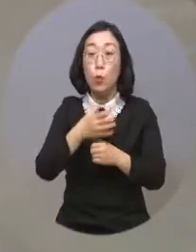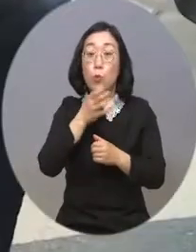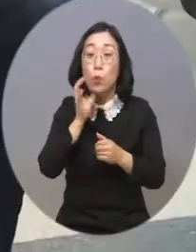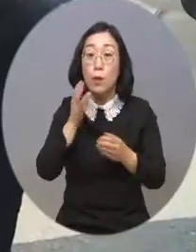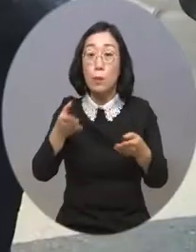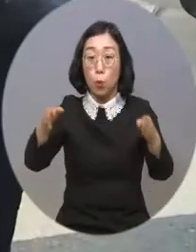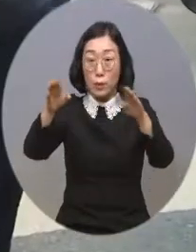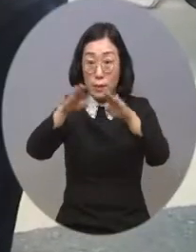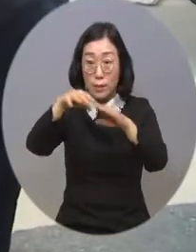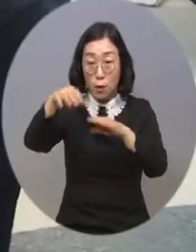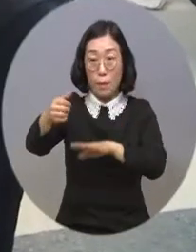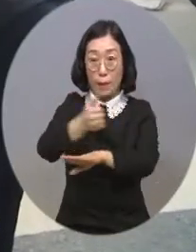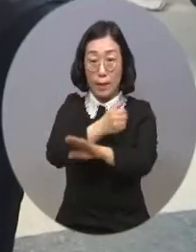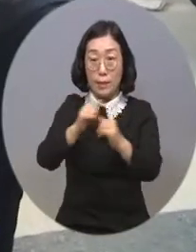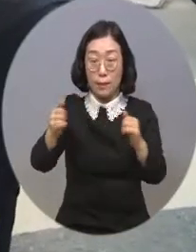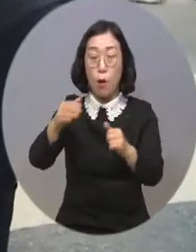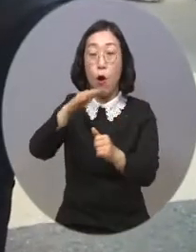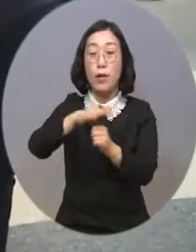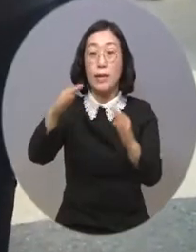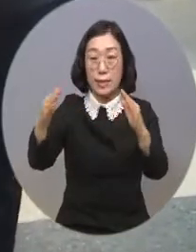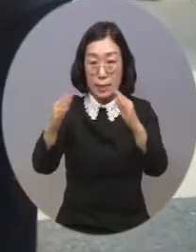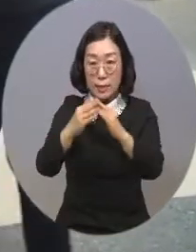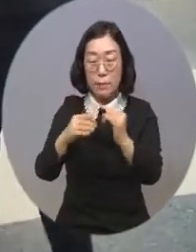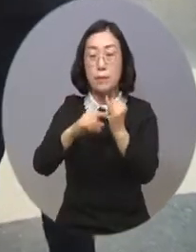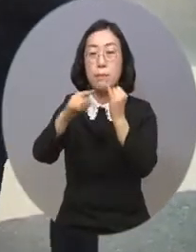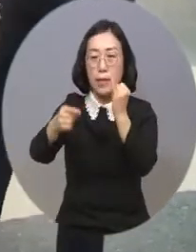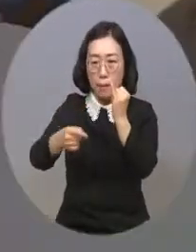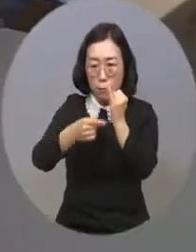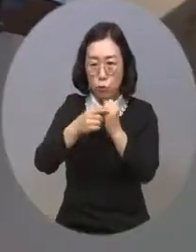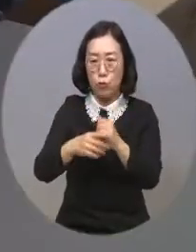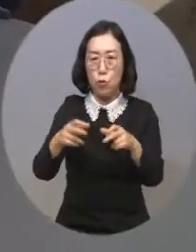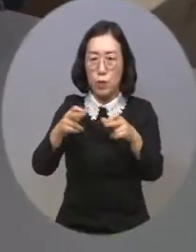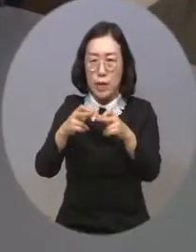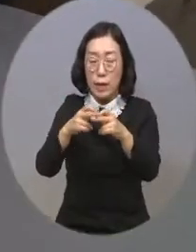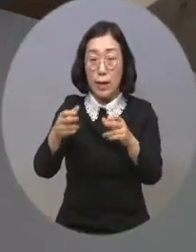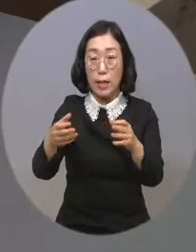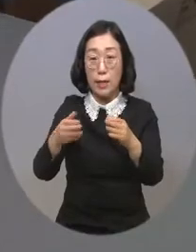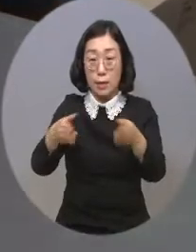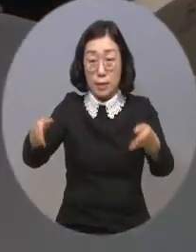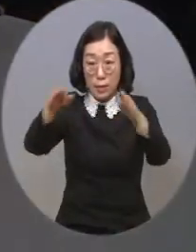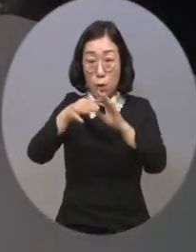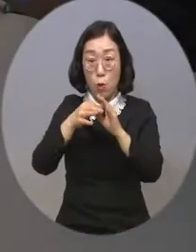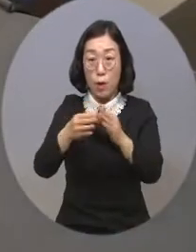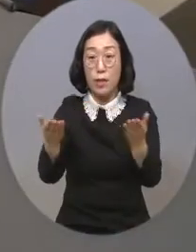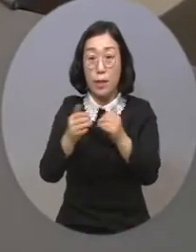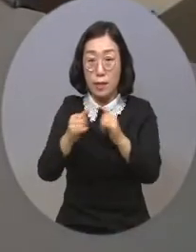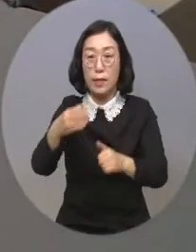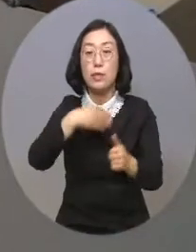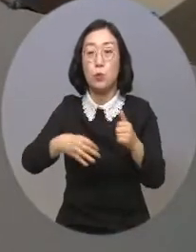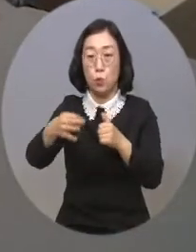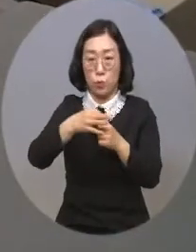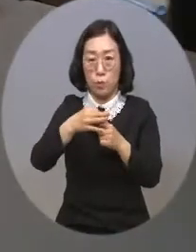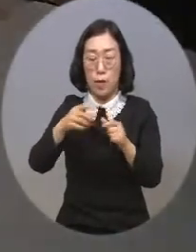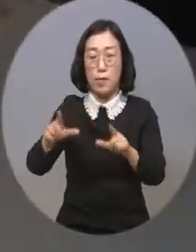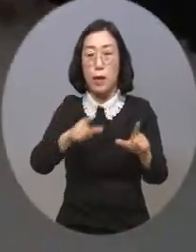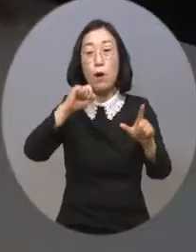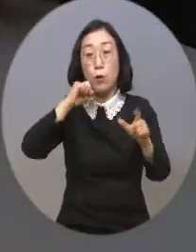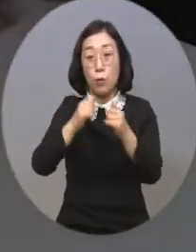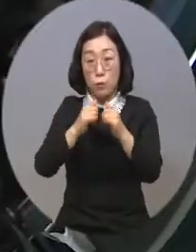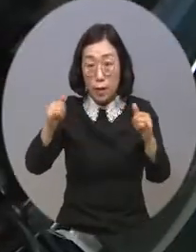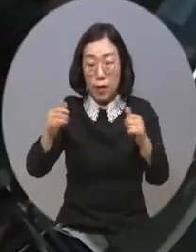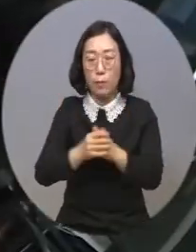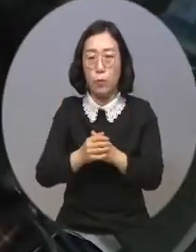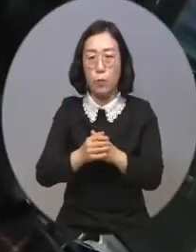이용자, 어린이집 사용자, 임산부, 장애인 시설 관계자, 기초생활수급자,